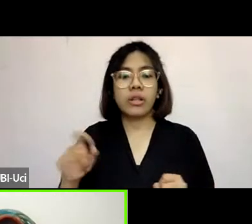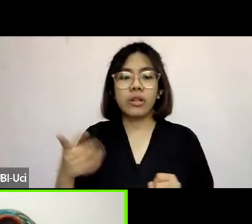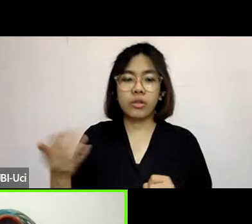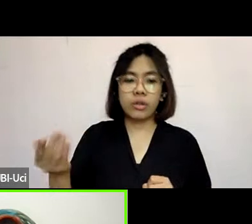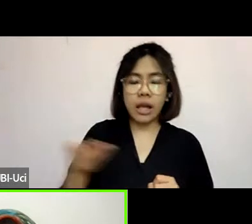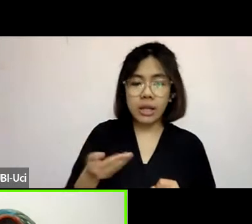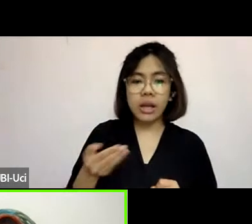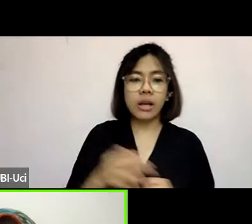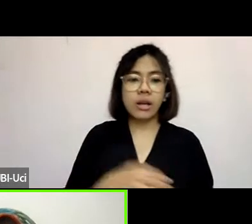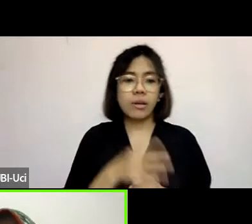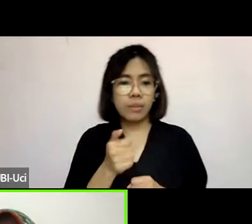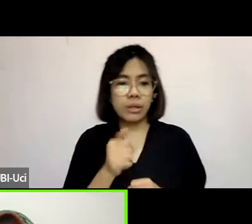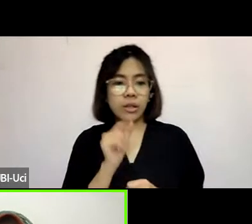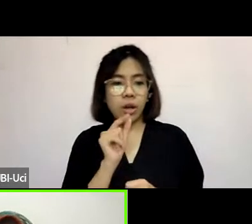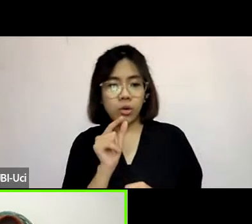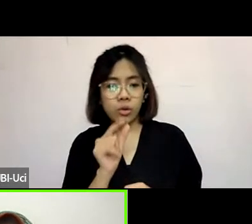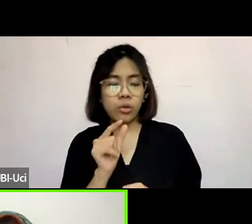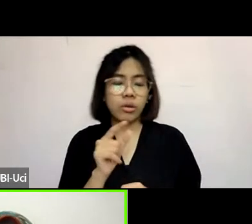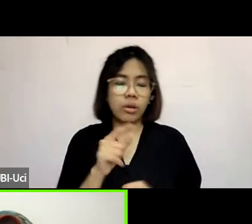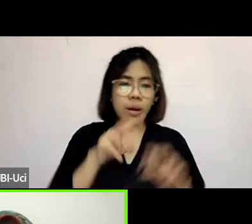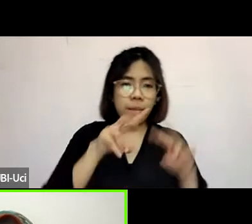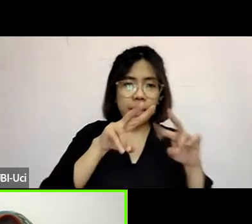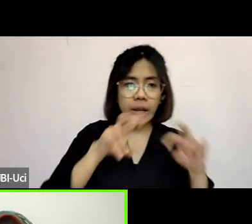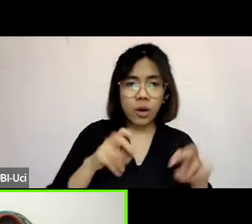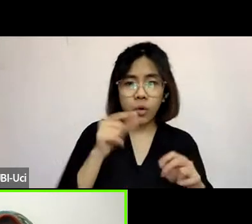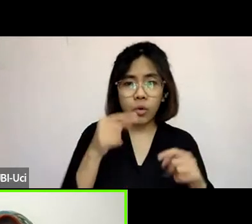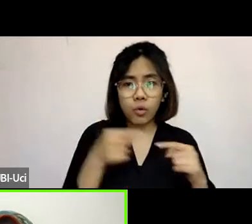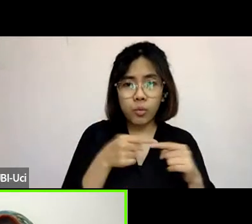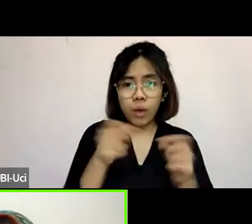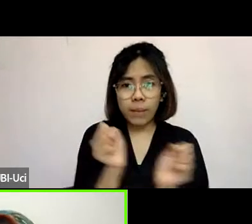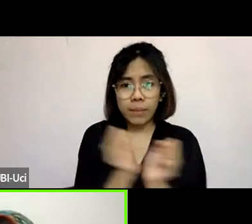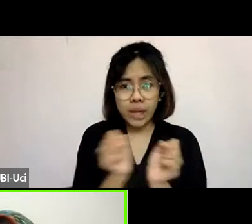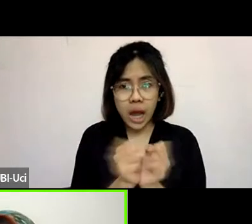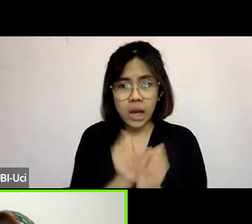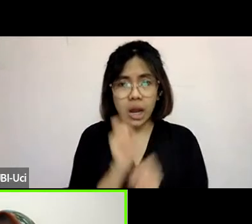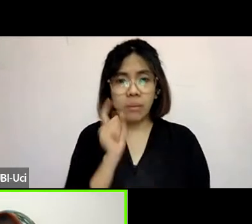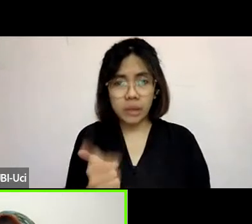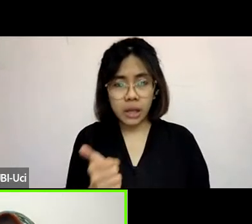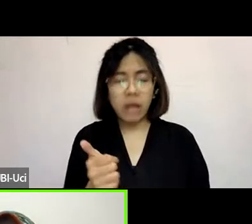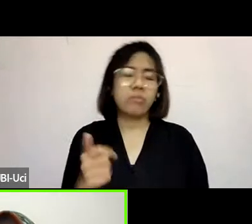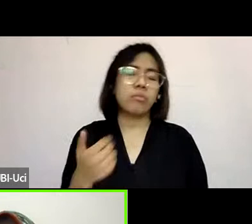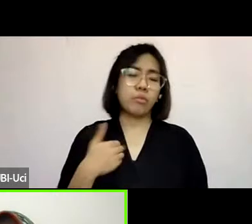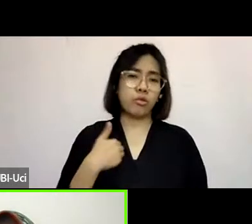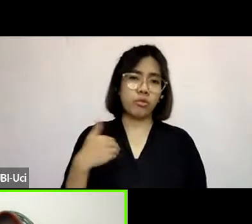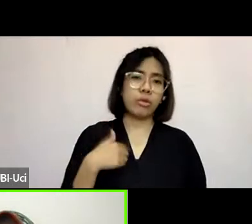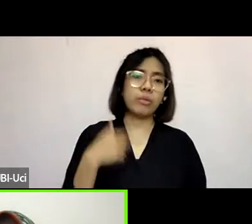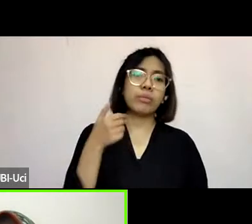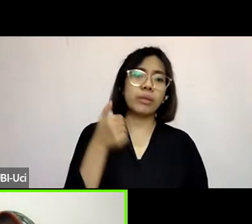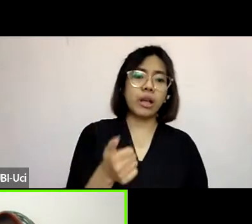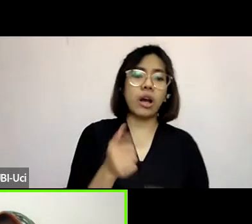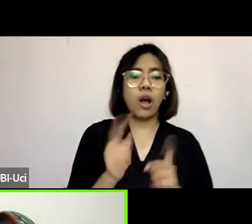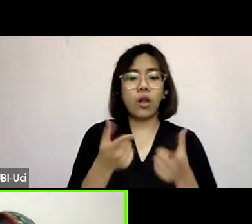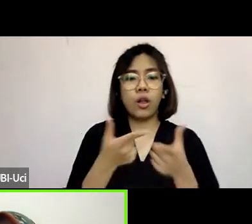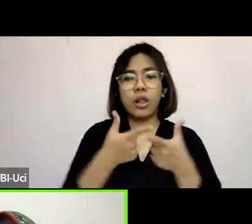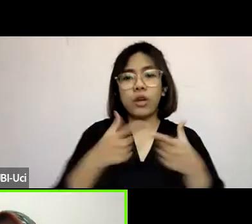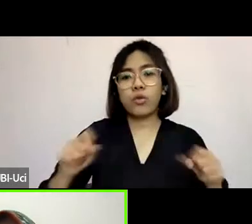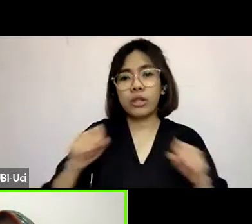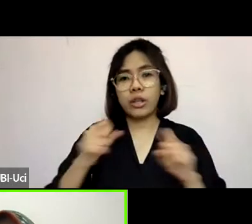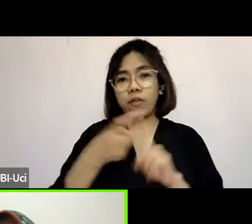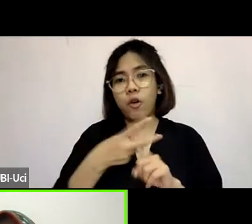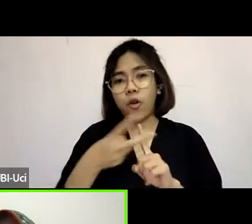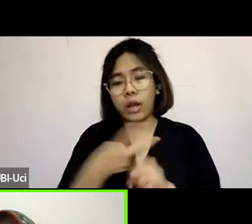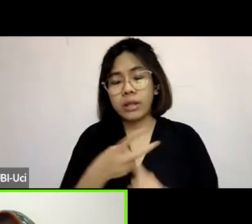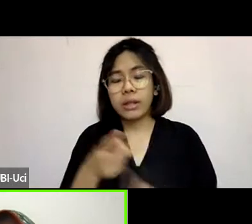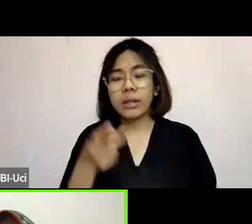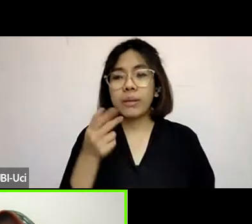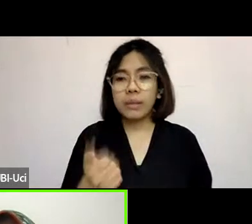dugaan tindak pidana ia menurut saya bisa untuk sebagai apa nih musik klasik bisa menjadi satu